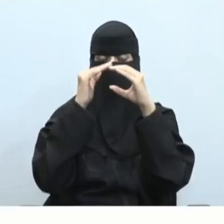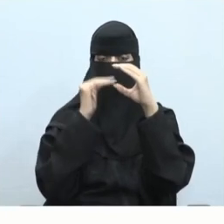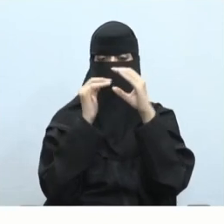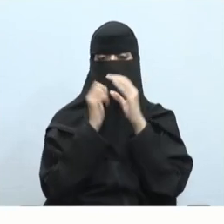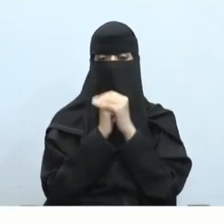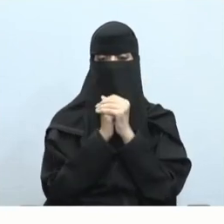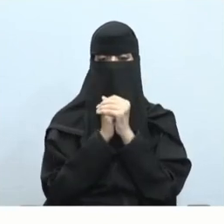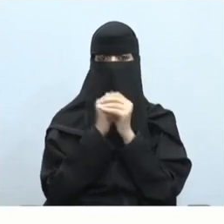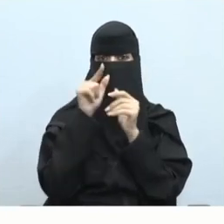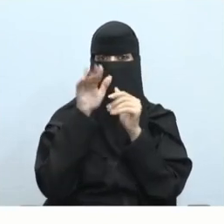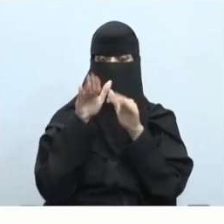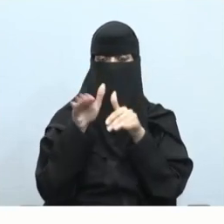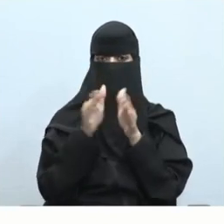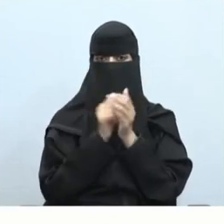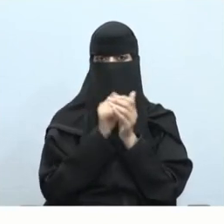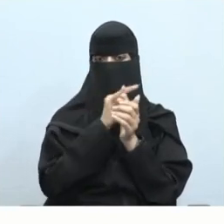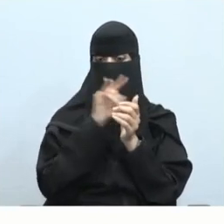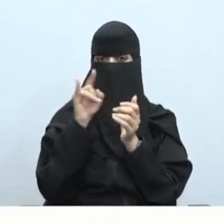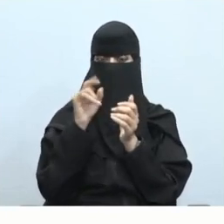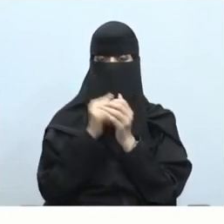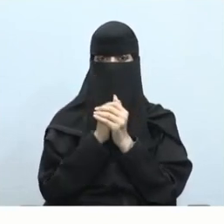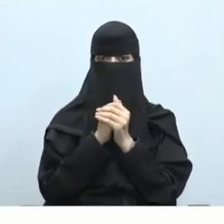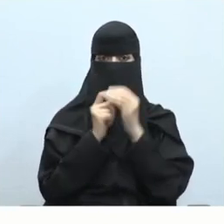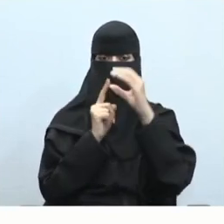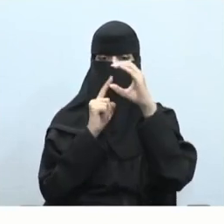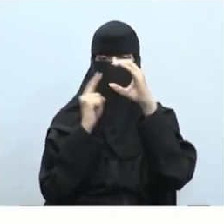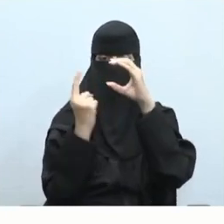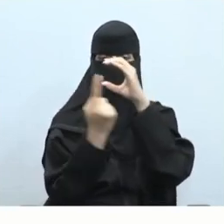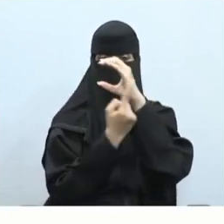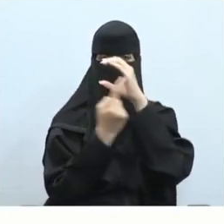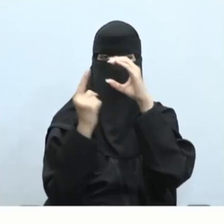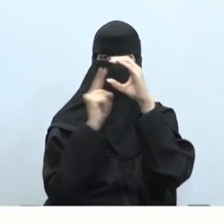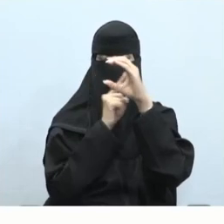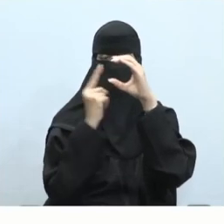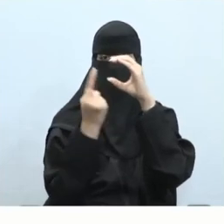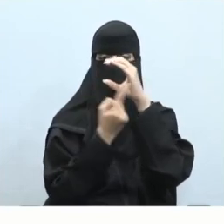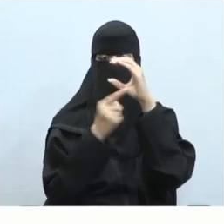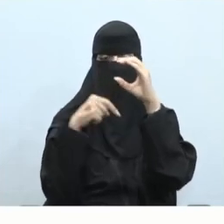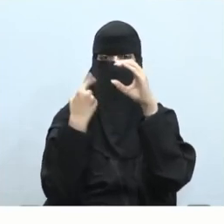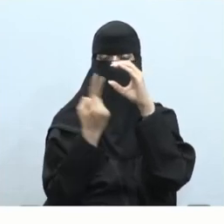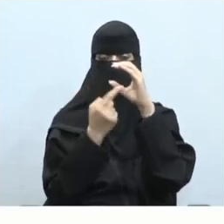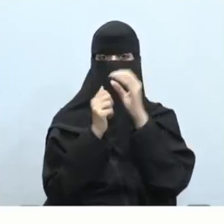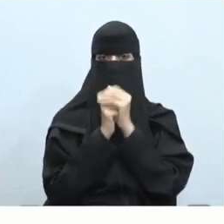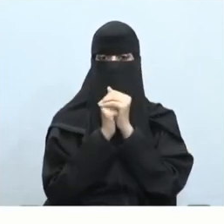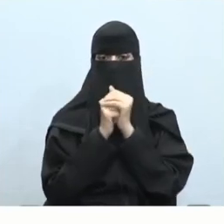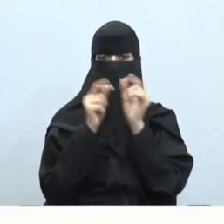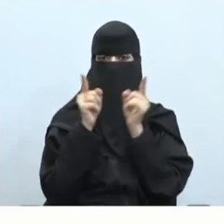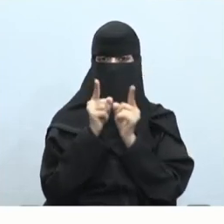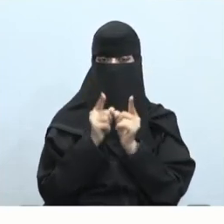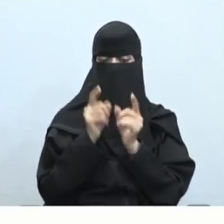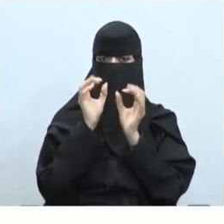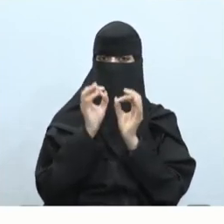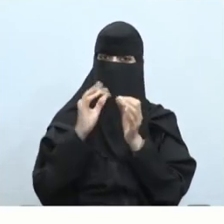من القطبين فاصبحت ليست دائريه الشكل بالتحديد